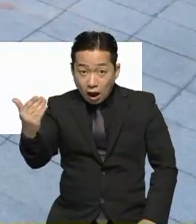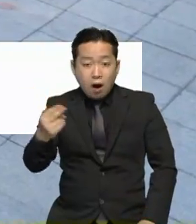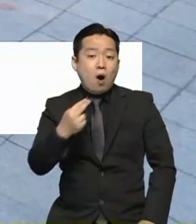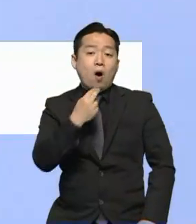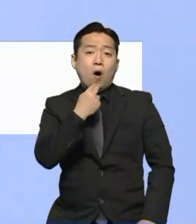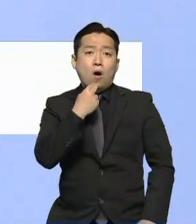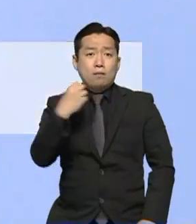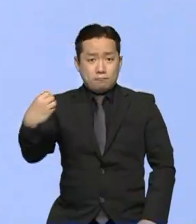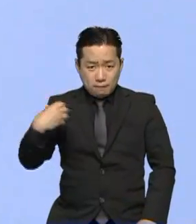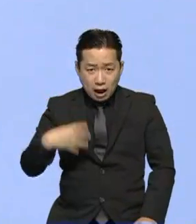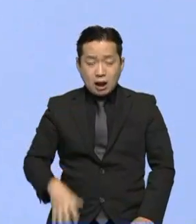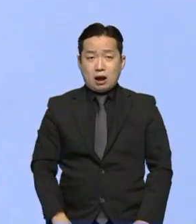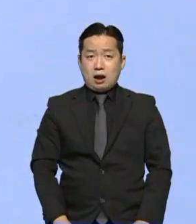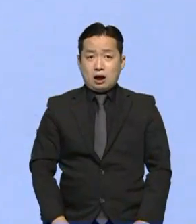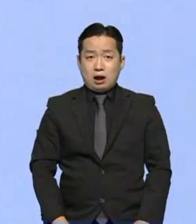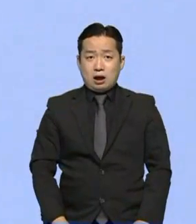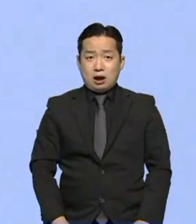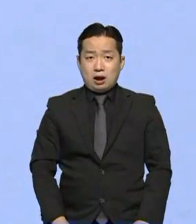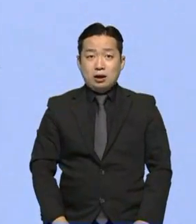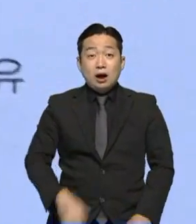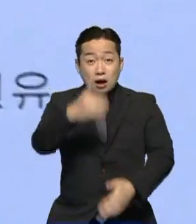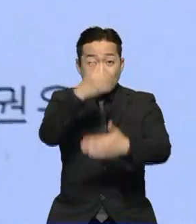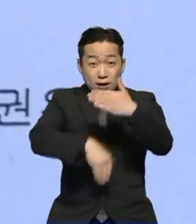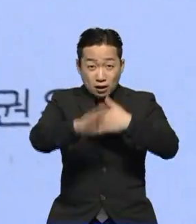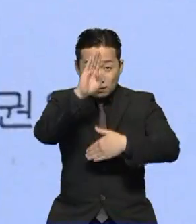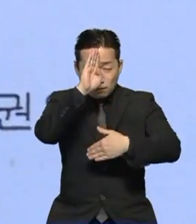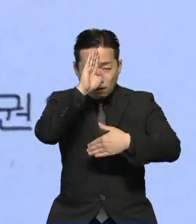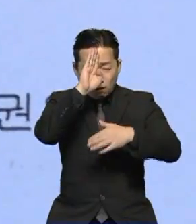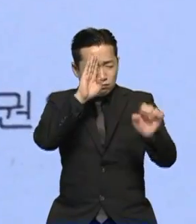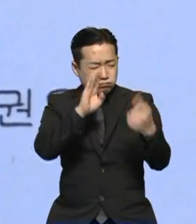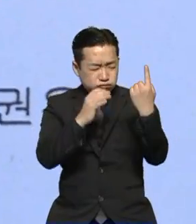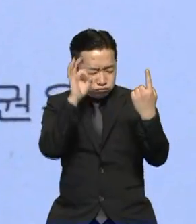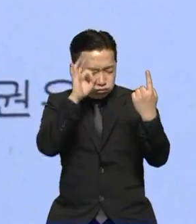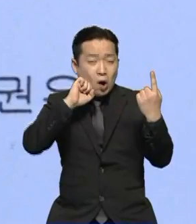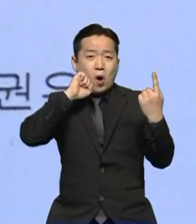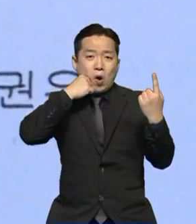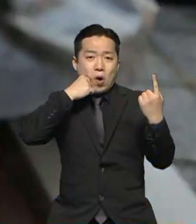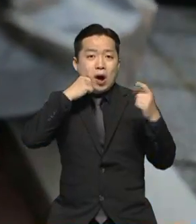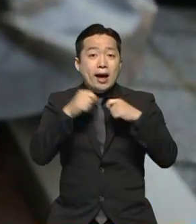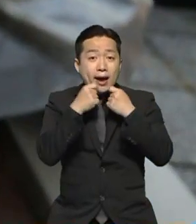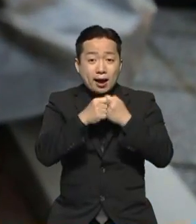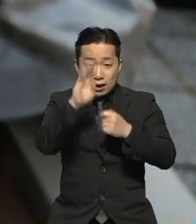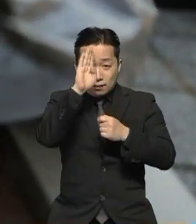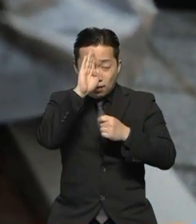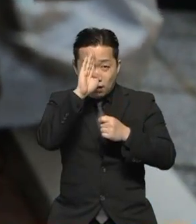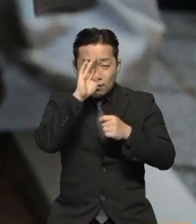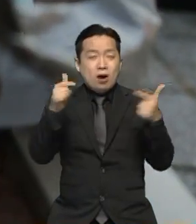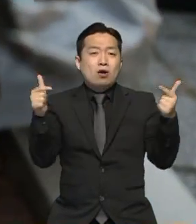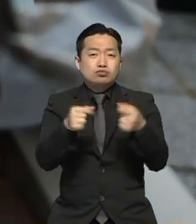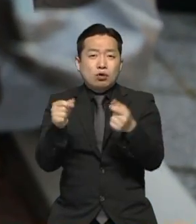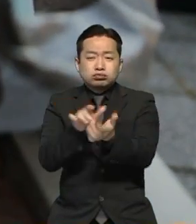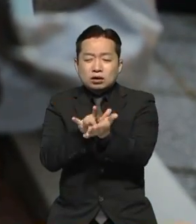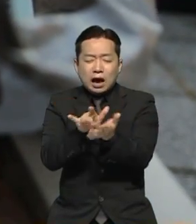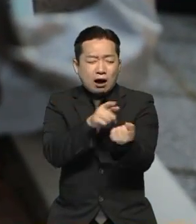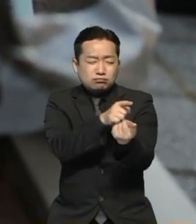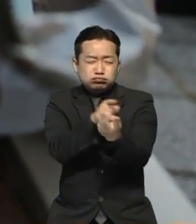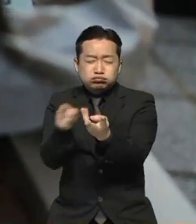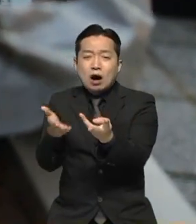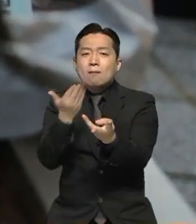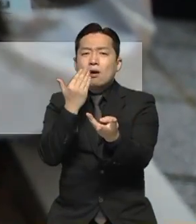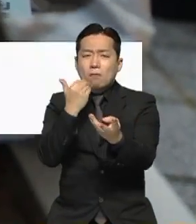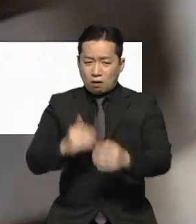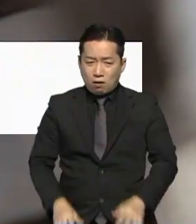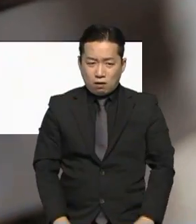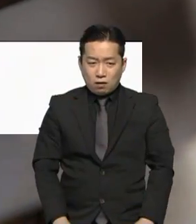그런 거는 없대요. 후유증의 근본 원인을 찾기 어려워 개별 증세를 줄이는 약을 먹는 게 전부입니다.